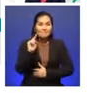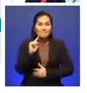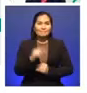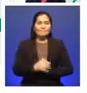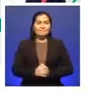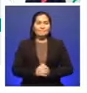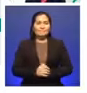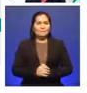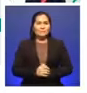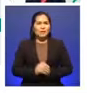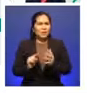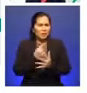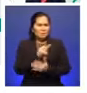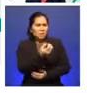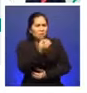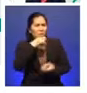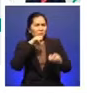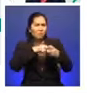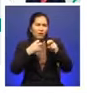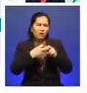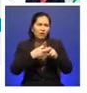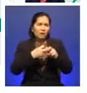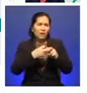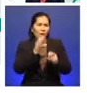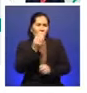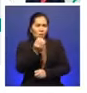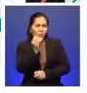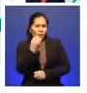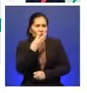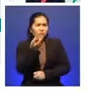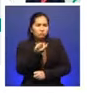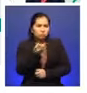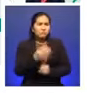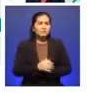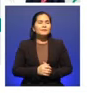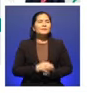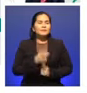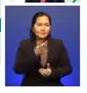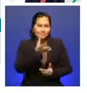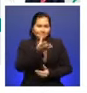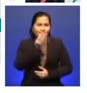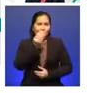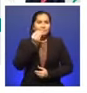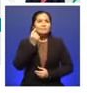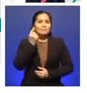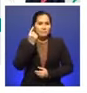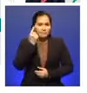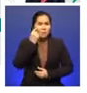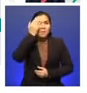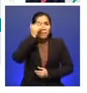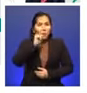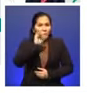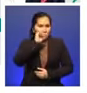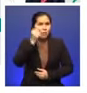ที่เราได้ยินเสียงแม้เพียงแผ่วเบาเพราะเสียงนั้นเปล่งออกมาจากความทุกข์เศร้